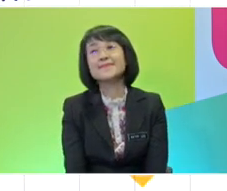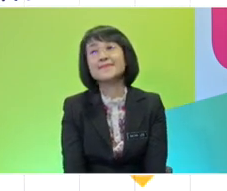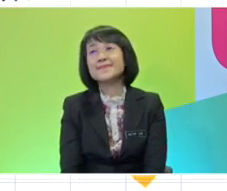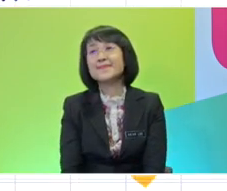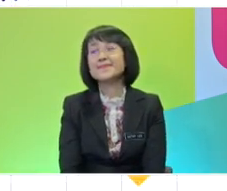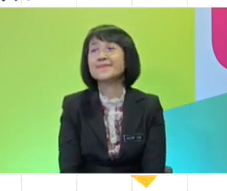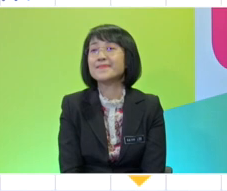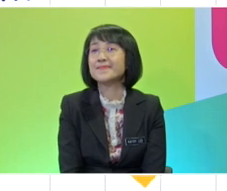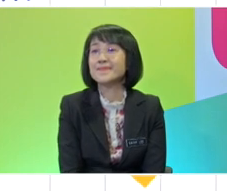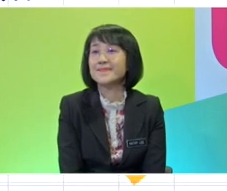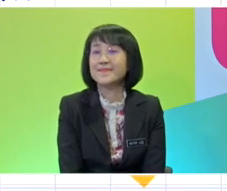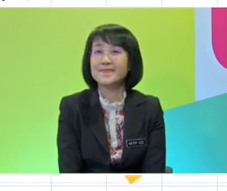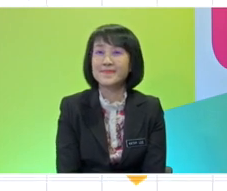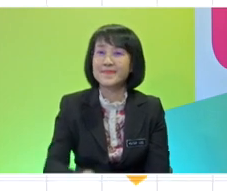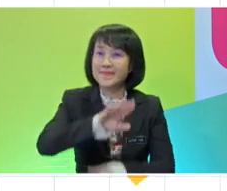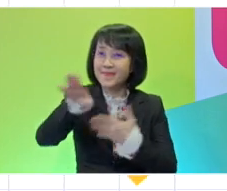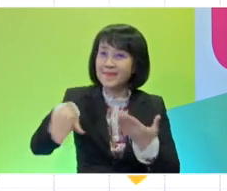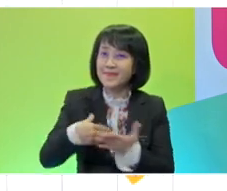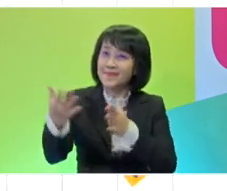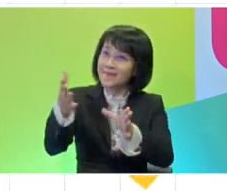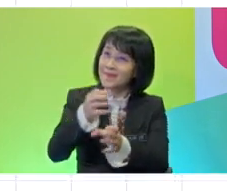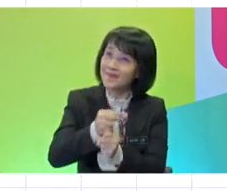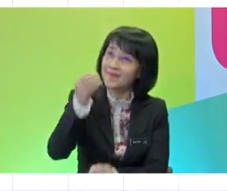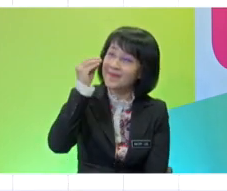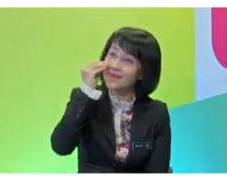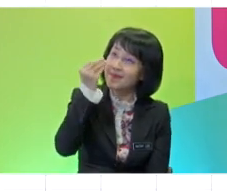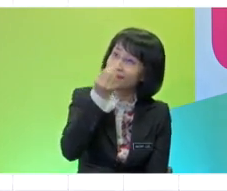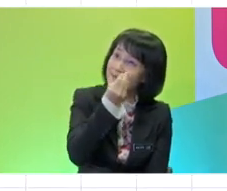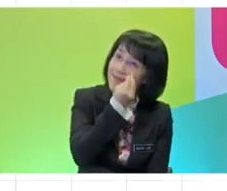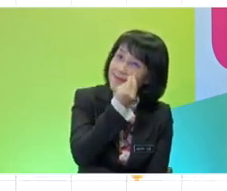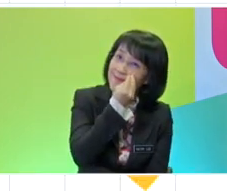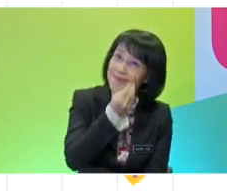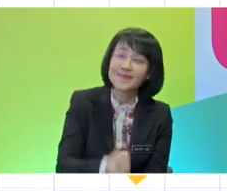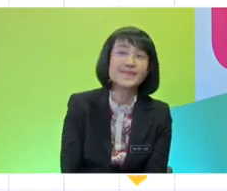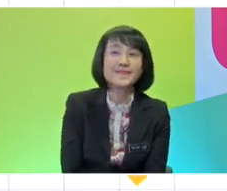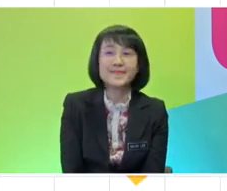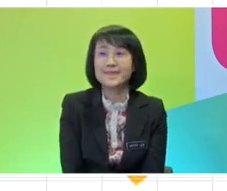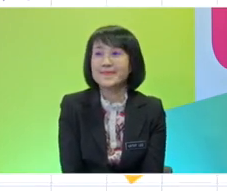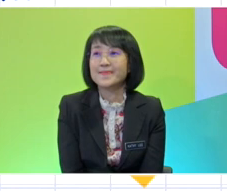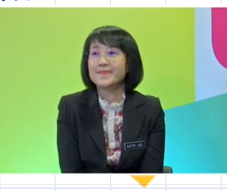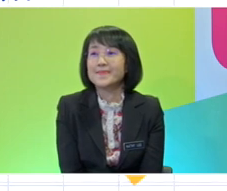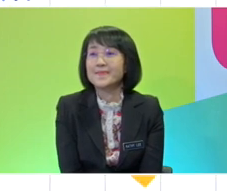mungkin semua layak untuk dapat